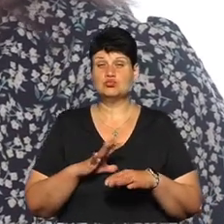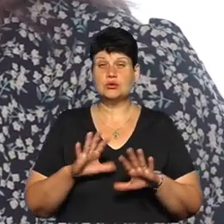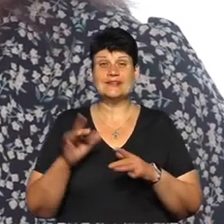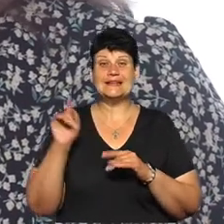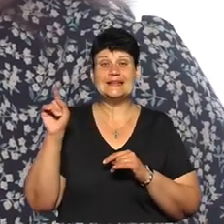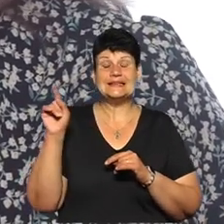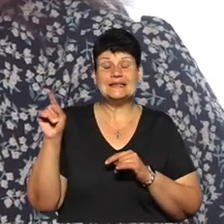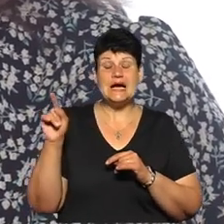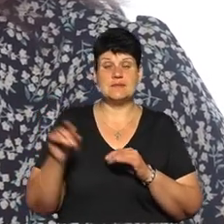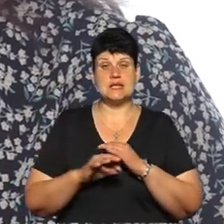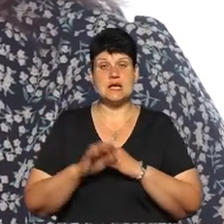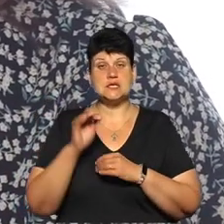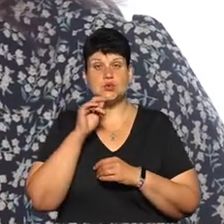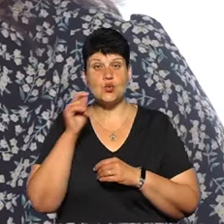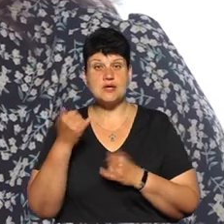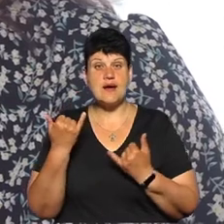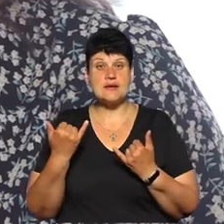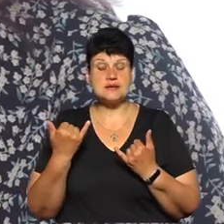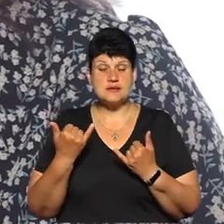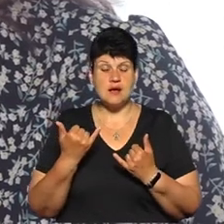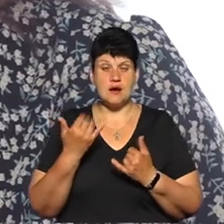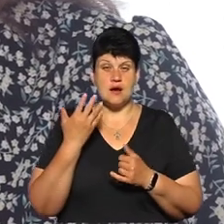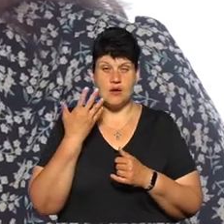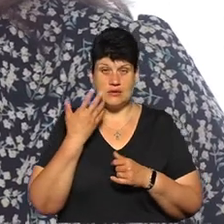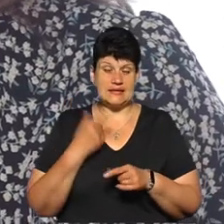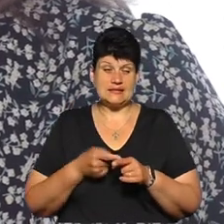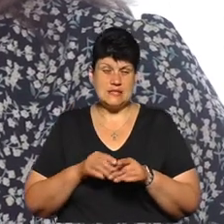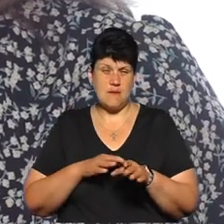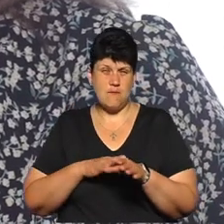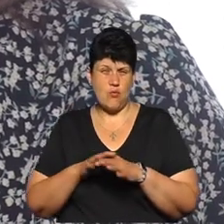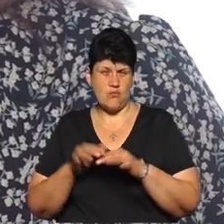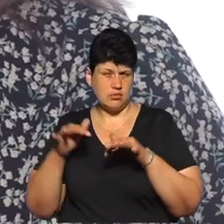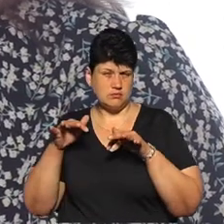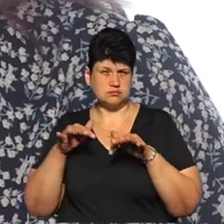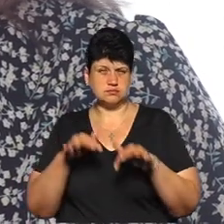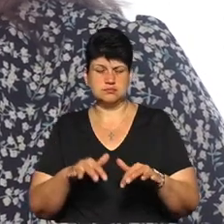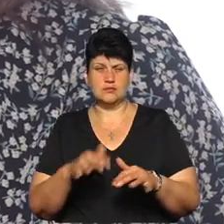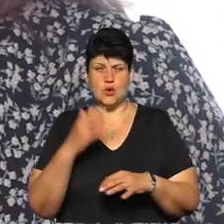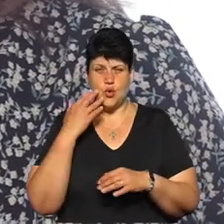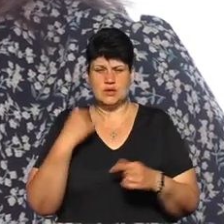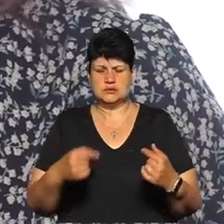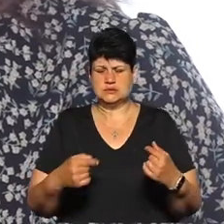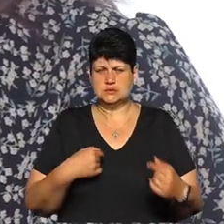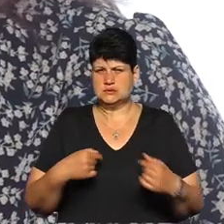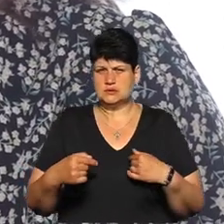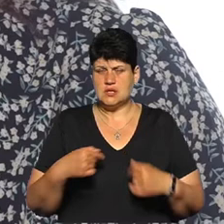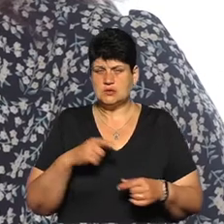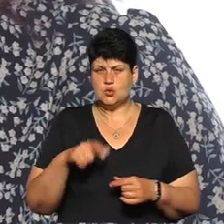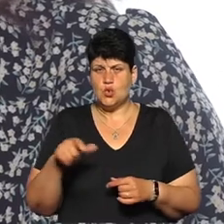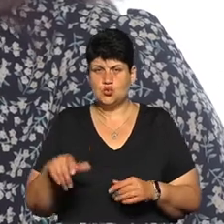сході країни. А зараз, коли це повномасштабне вторгнення, коли страждають люди,